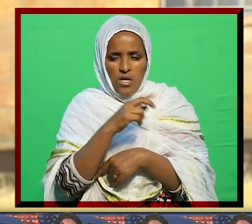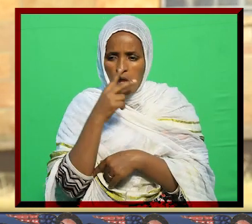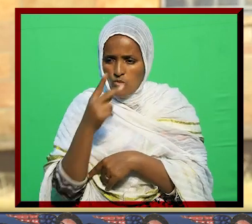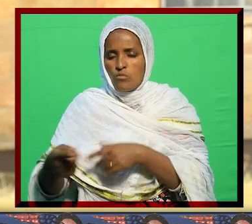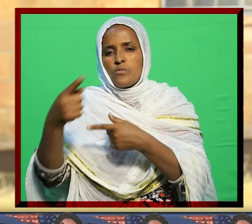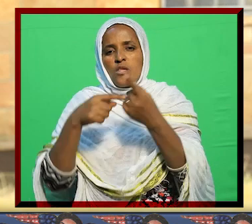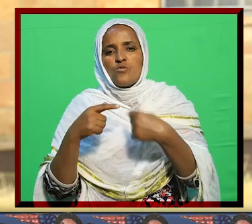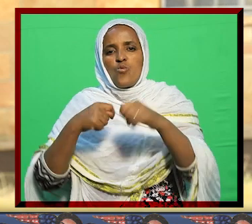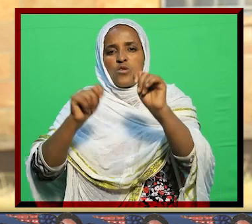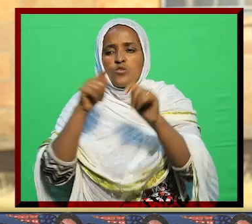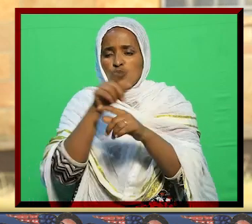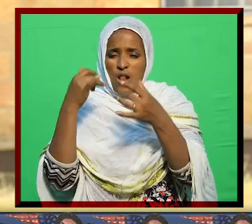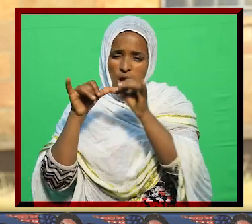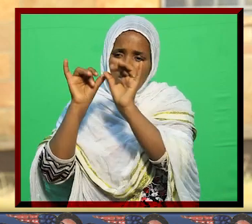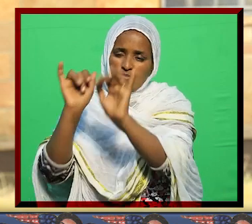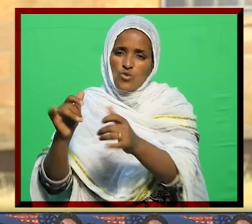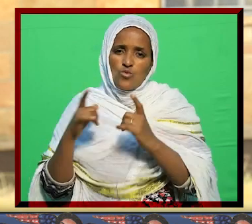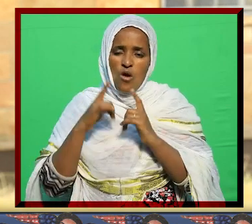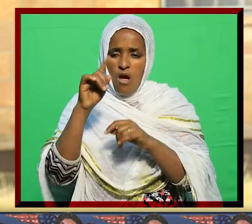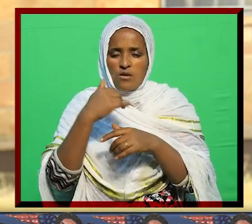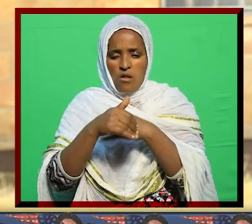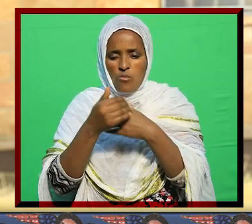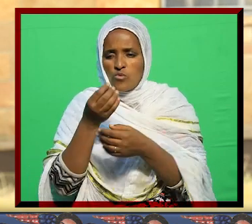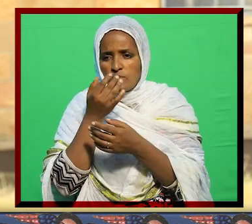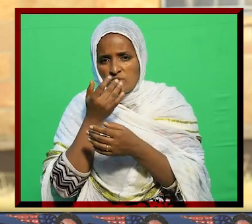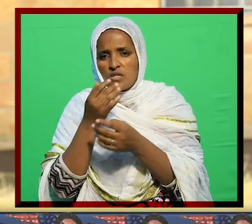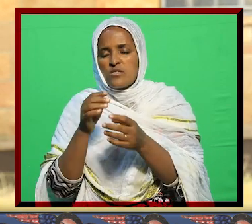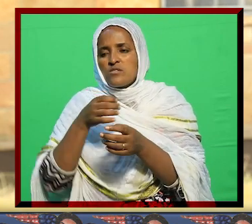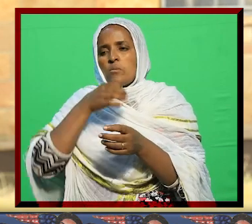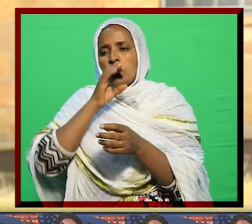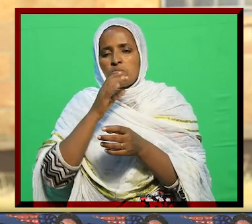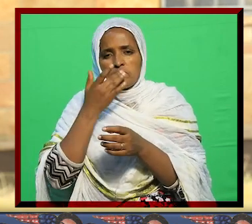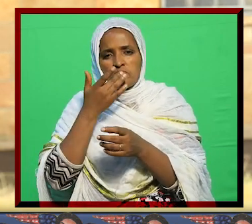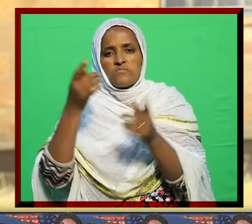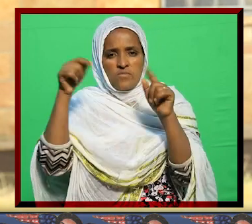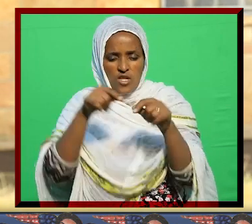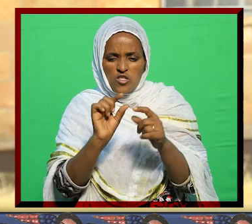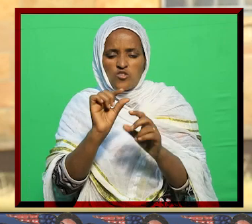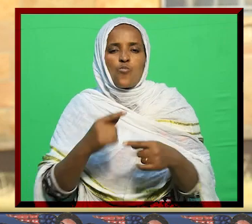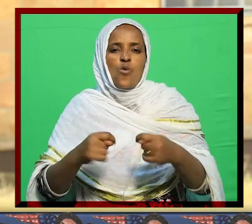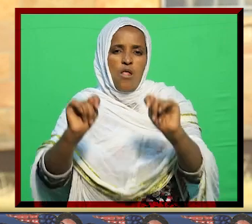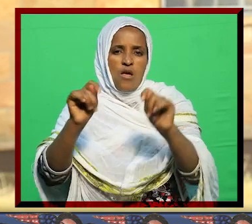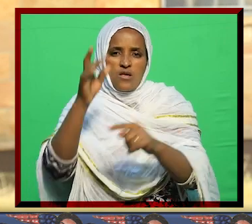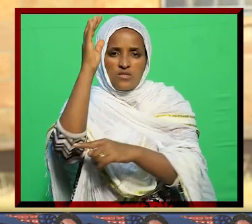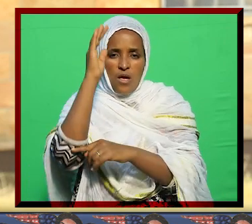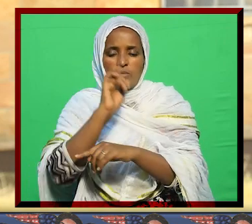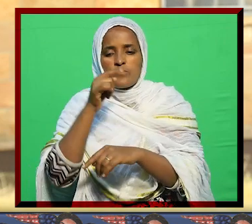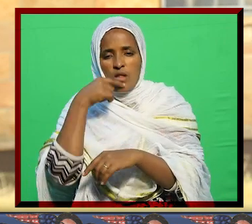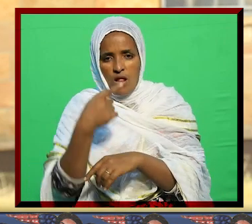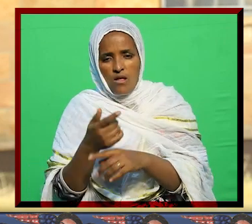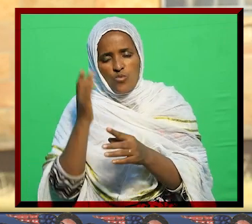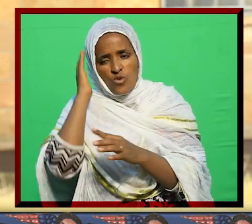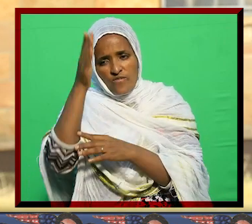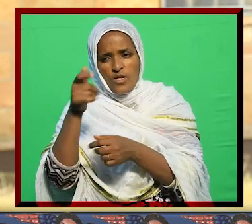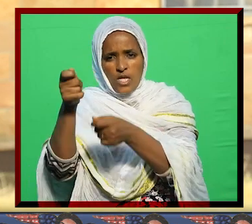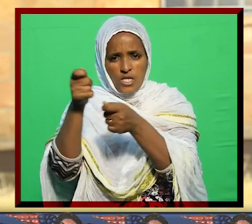በመምጣት ለመግለጽ እንሞክራለን። እነሱ ዘላለም ይኖሩበት እኛ አንድ ቀን ዳቤውን ቀምሰን ጸበሉን ቀምሰን ለማሞክራል። ያ ጥቂት ሙከራችን ነው። እግዚአብሔር ባለ ቀን ደግሞ ምን